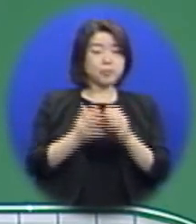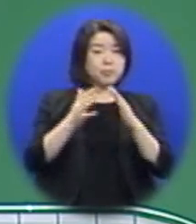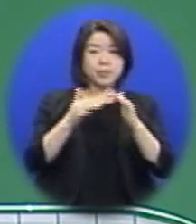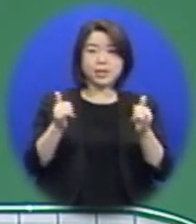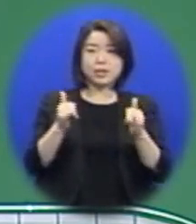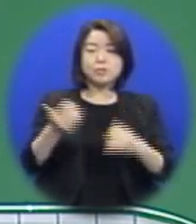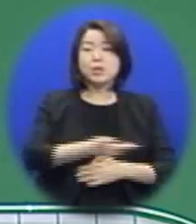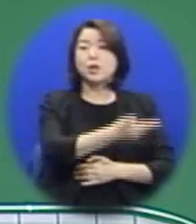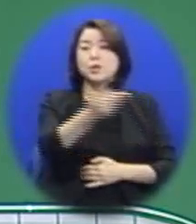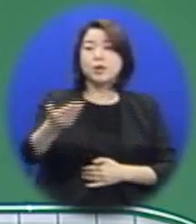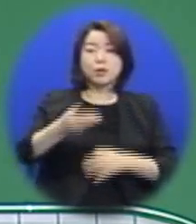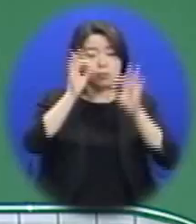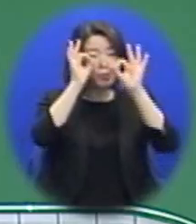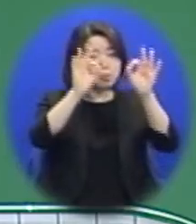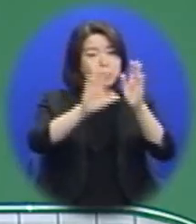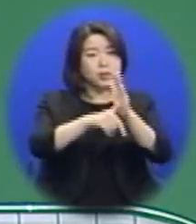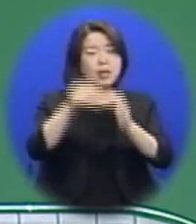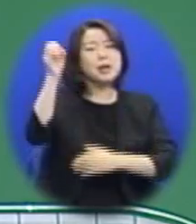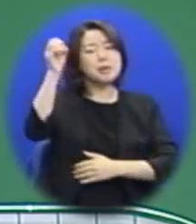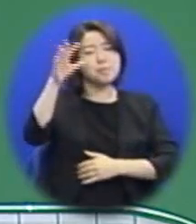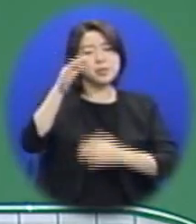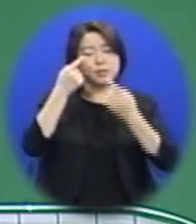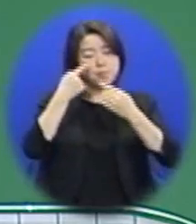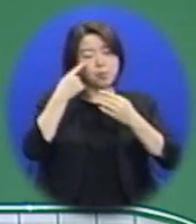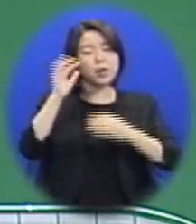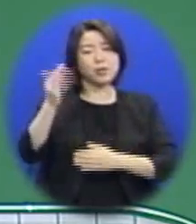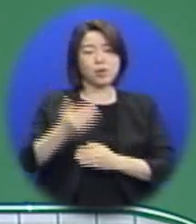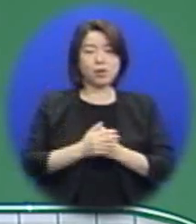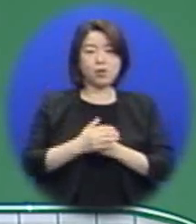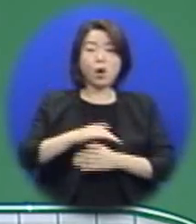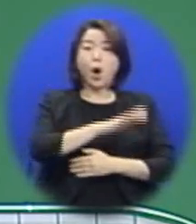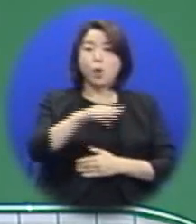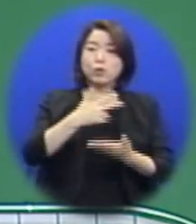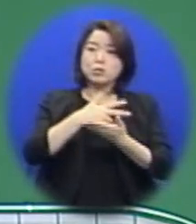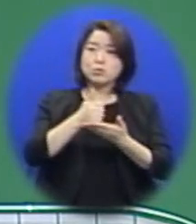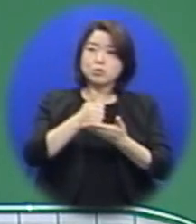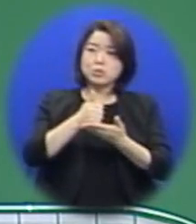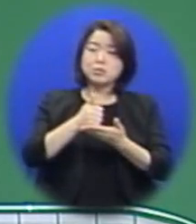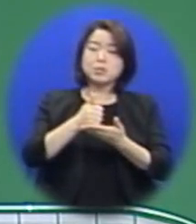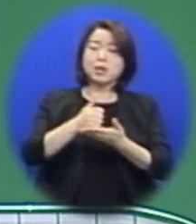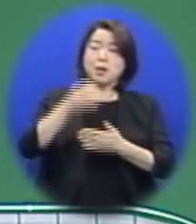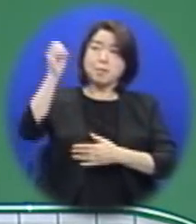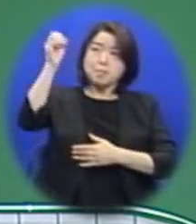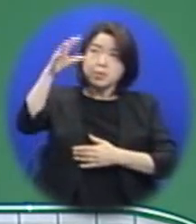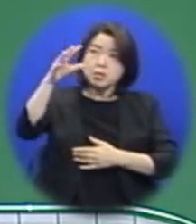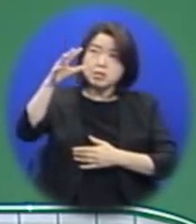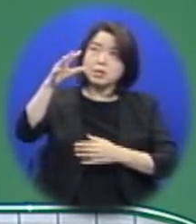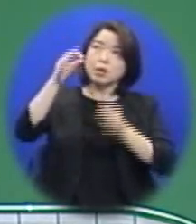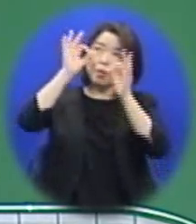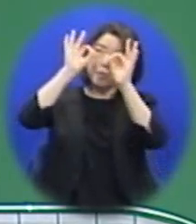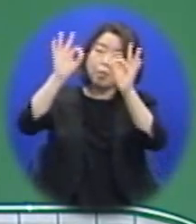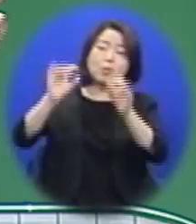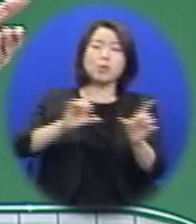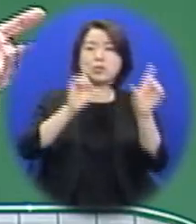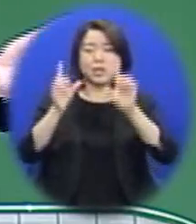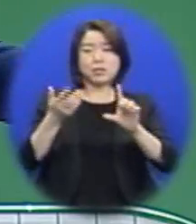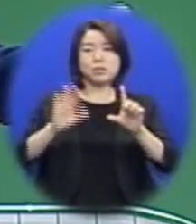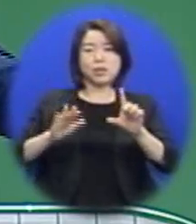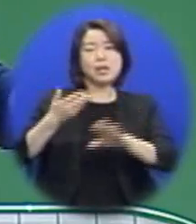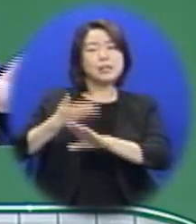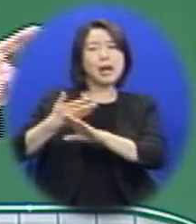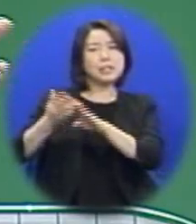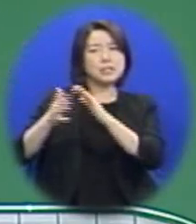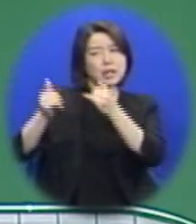사람들은 여러분을 보면서 빛을 봐요. 우리는 빛이신 주님을 바라보고 사는데 우리가 그렇게 살다가